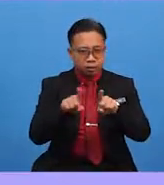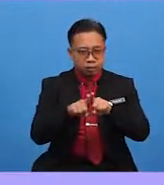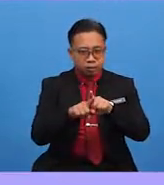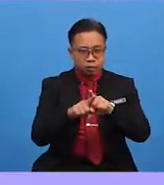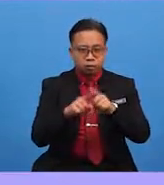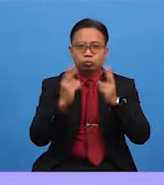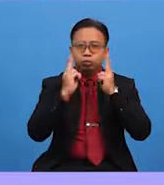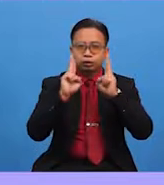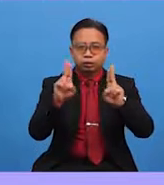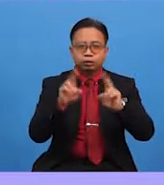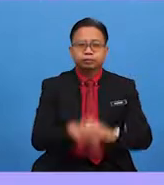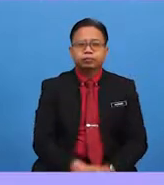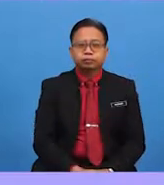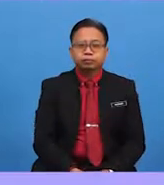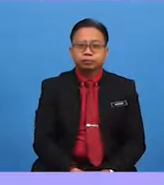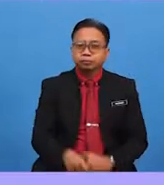Ustazah.